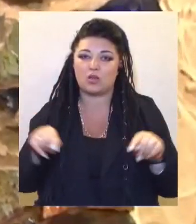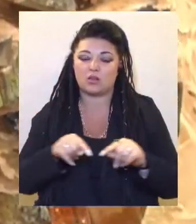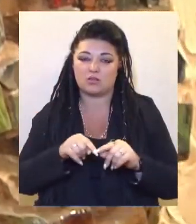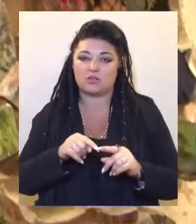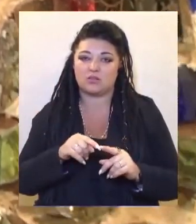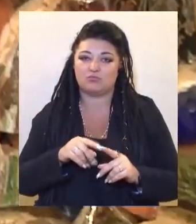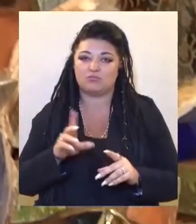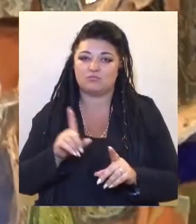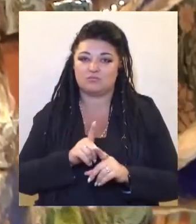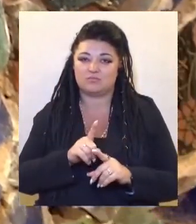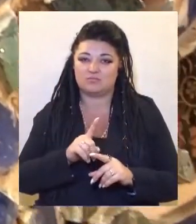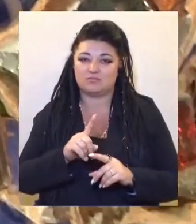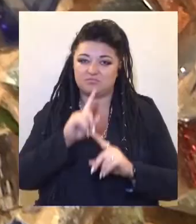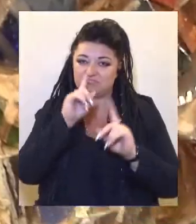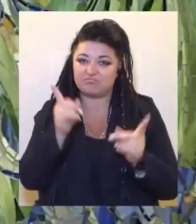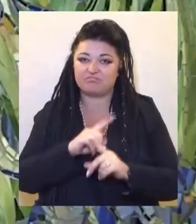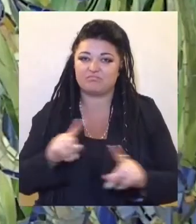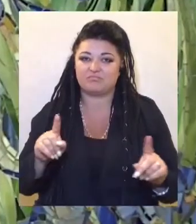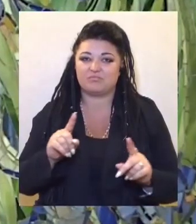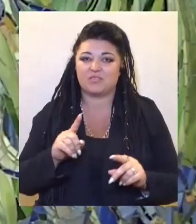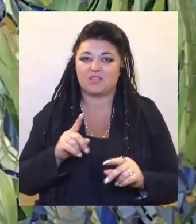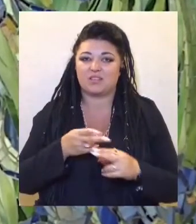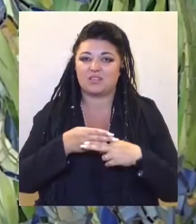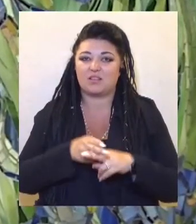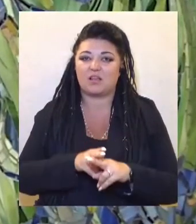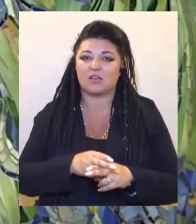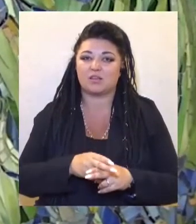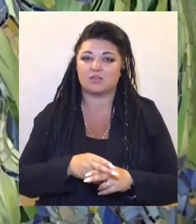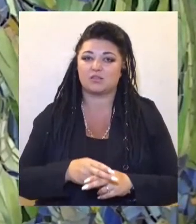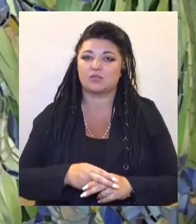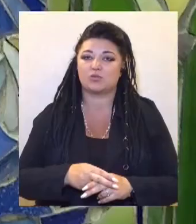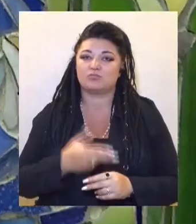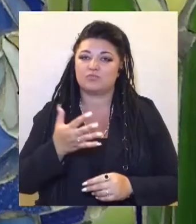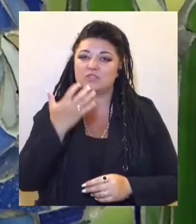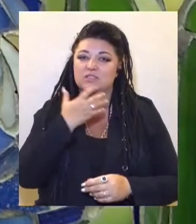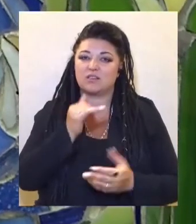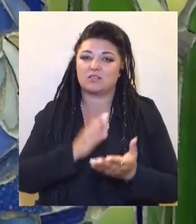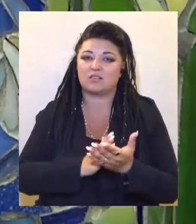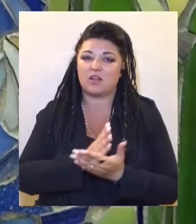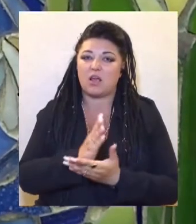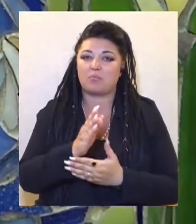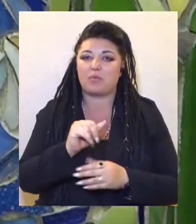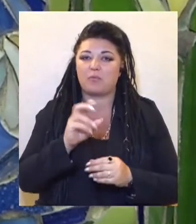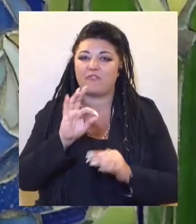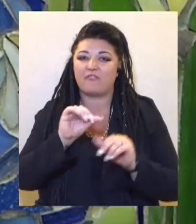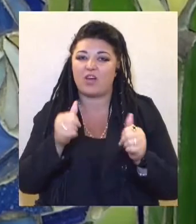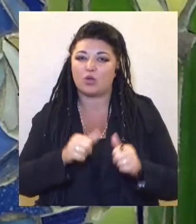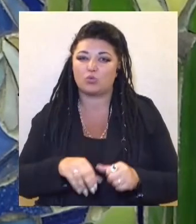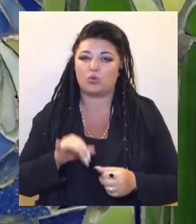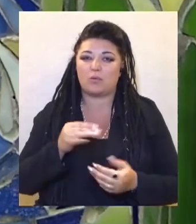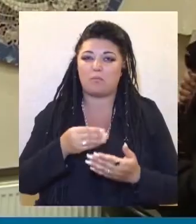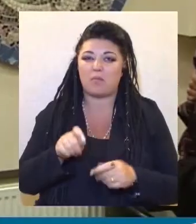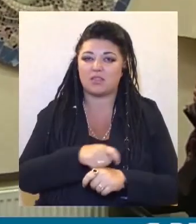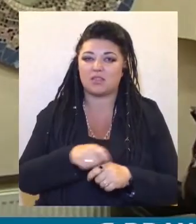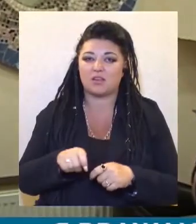та флоренційської технік. Кожні з робіт вона поєднує між собою різні стилі та напрямки, аби фактура та форма матеріалу відповідали